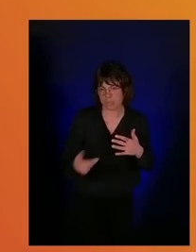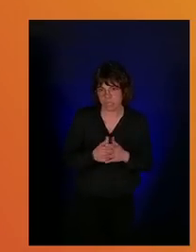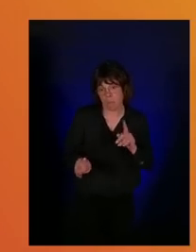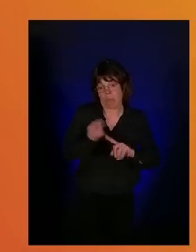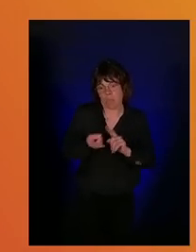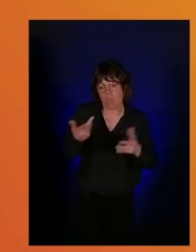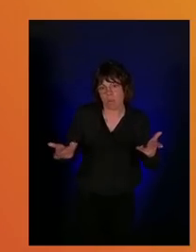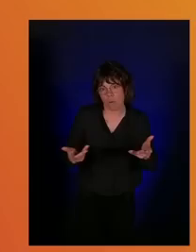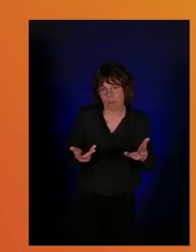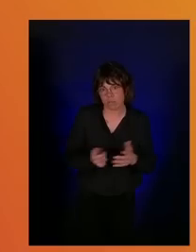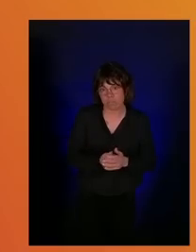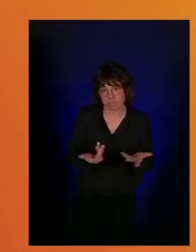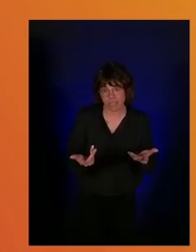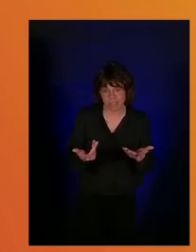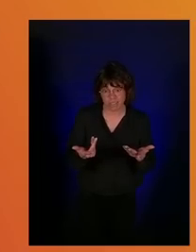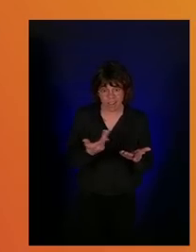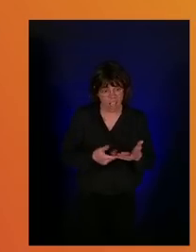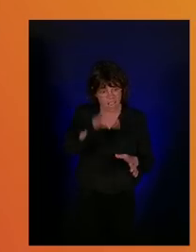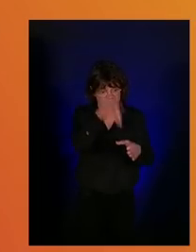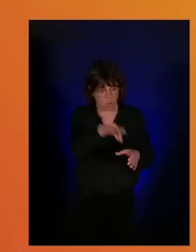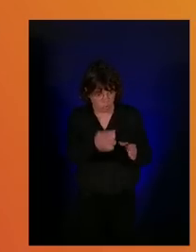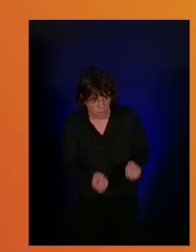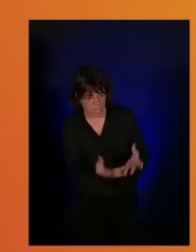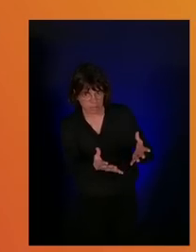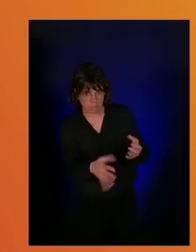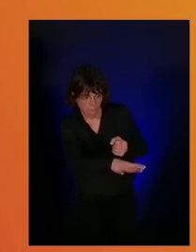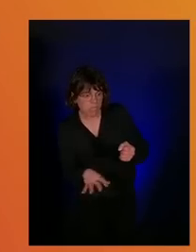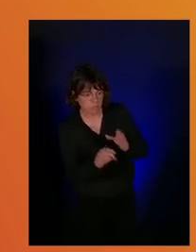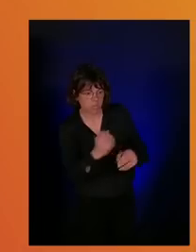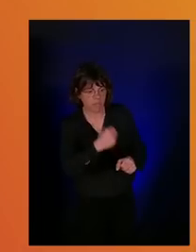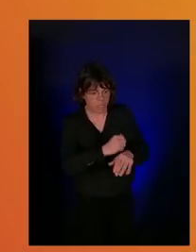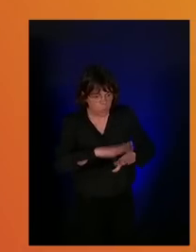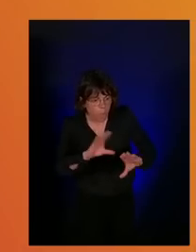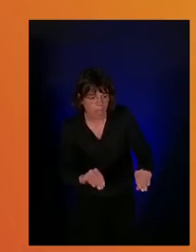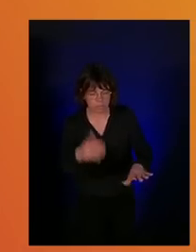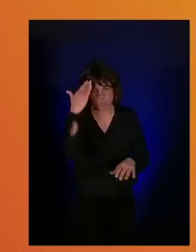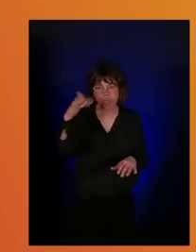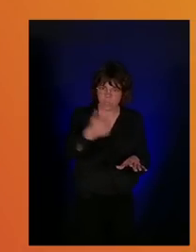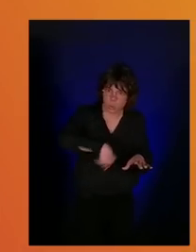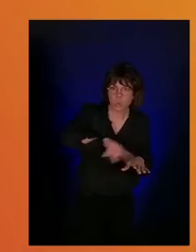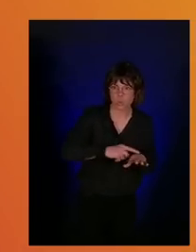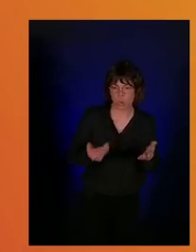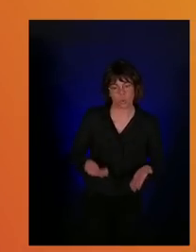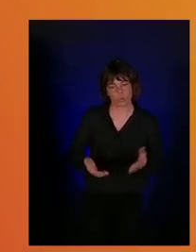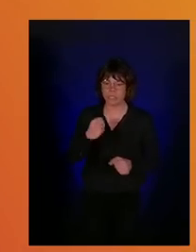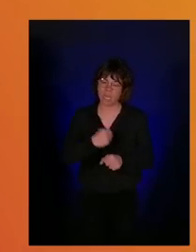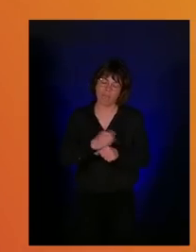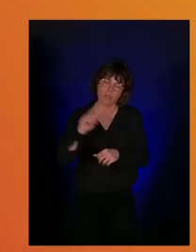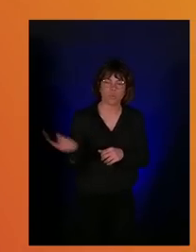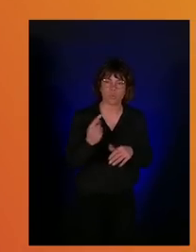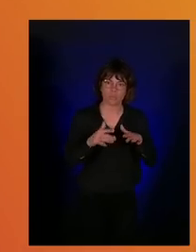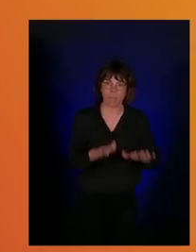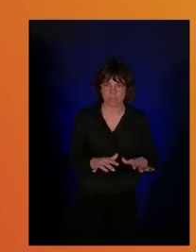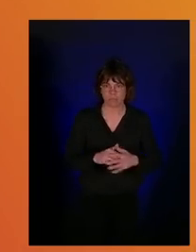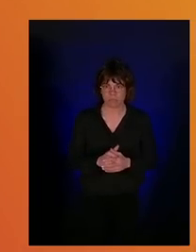le plus important de tout ça, ben, ça libère les élus de nos bases pour qu'ils puissent faire du travail de terrain. Et on le sait tous, aujourd'hui c'est le travail de terrain qui paye et